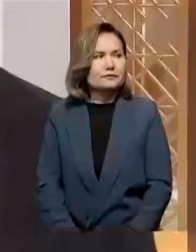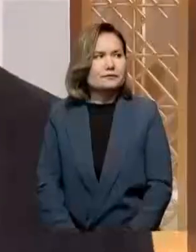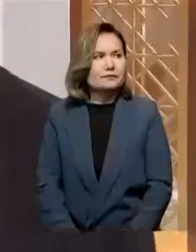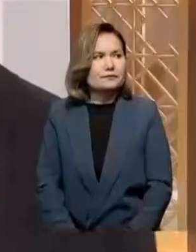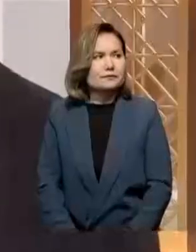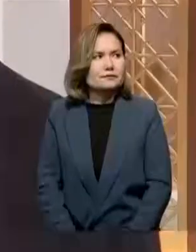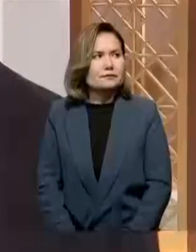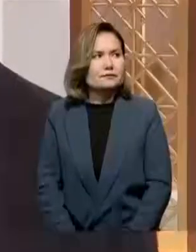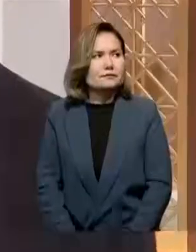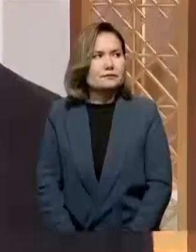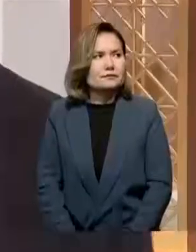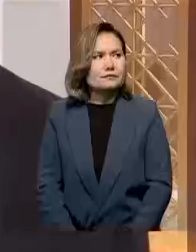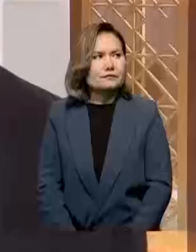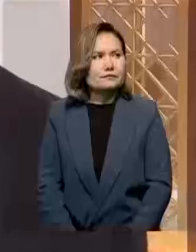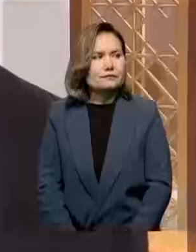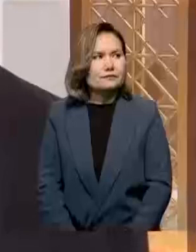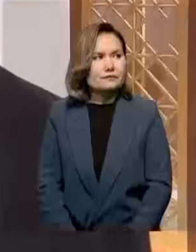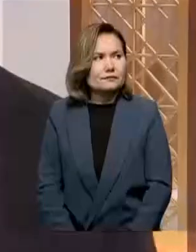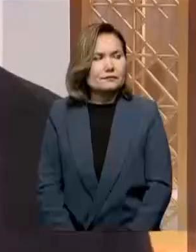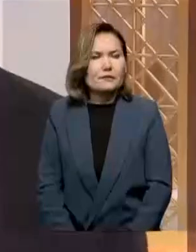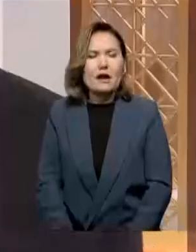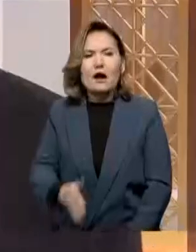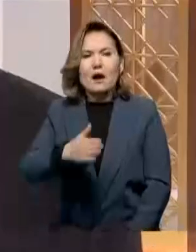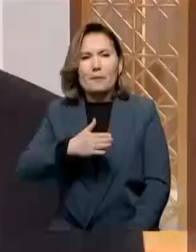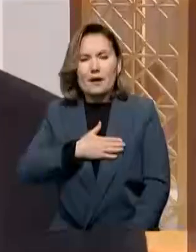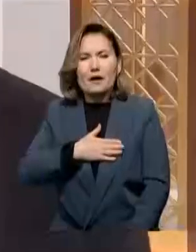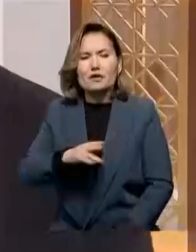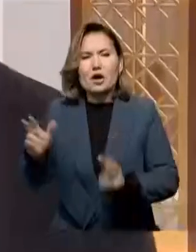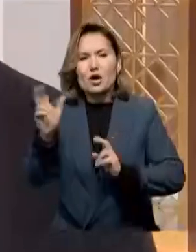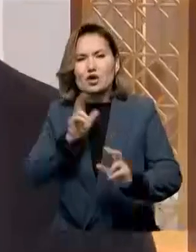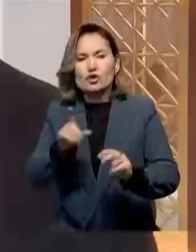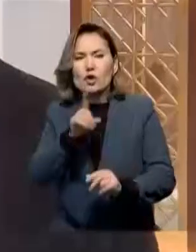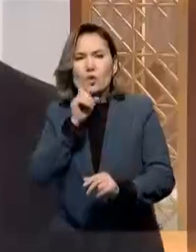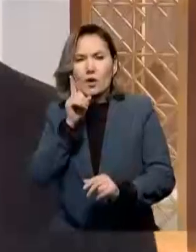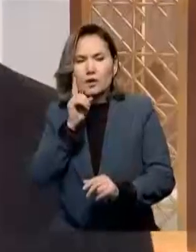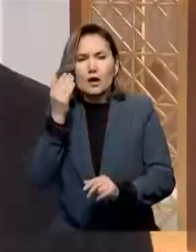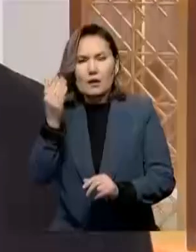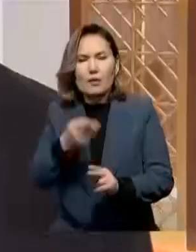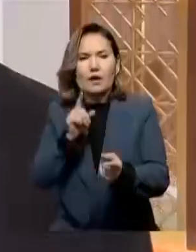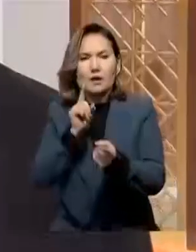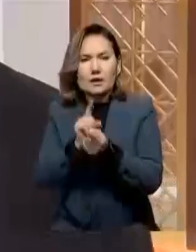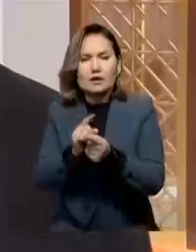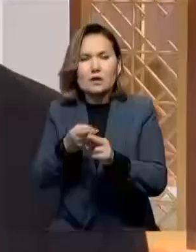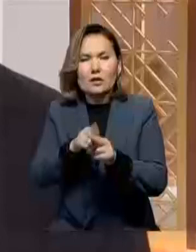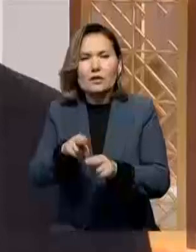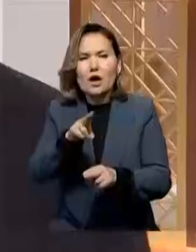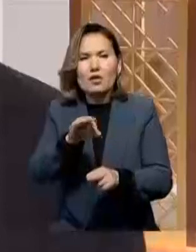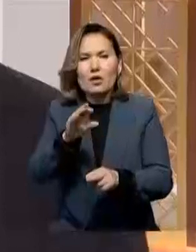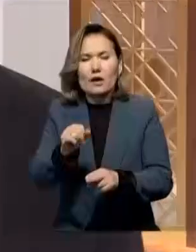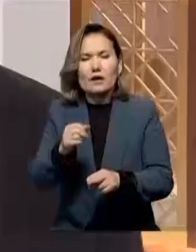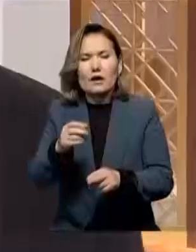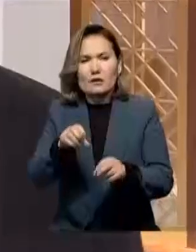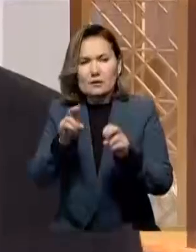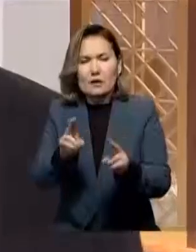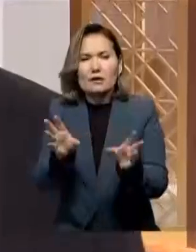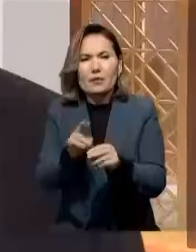We learn from the students. Бізде студенттерден, оқытушылардан Дохада көріп білмеген дүниелерімізді үйреніп жатырмыз. Сондай-ақ